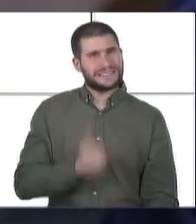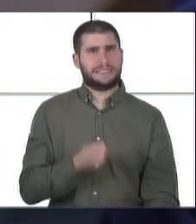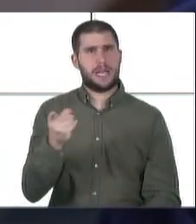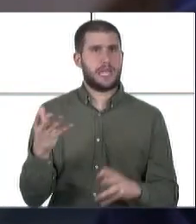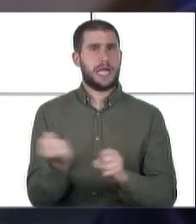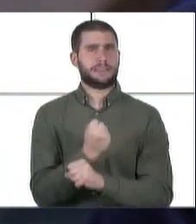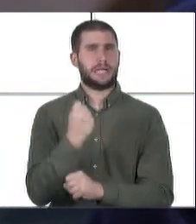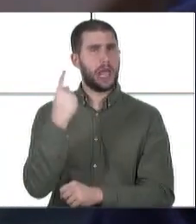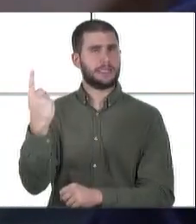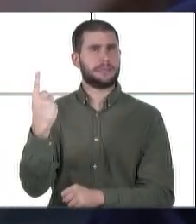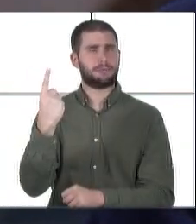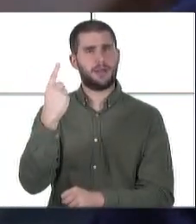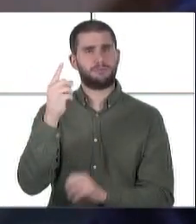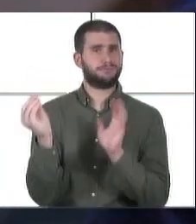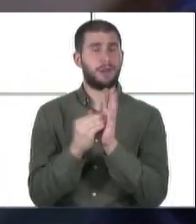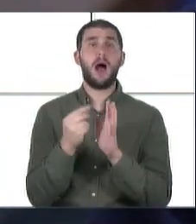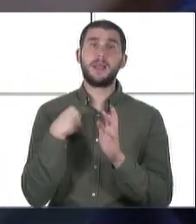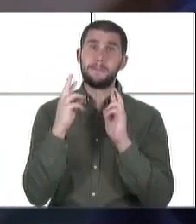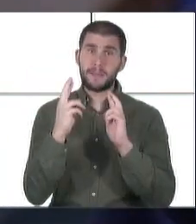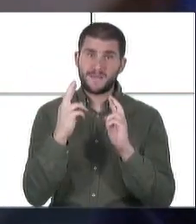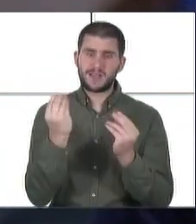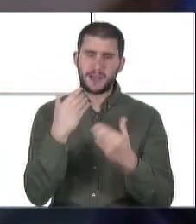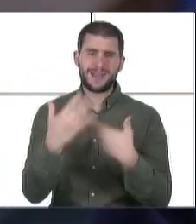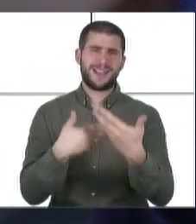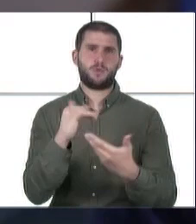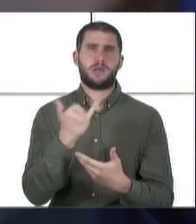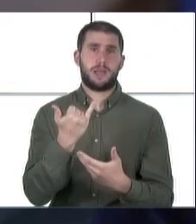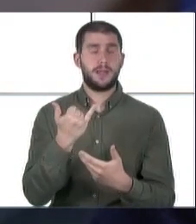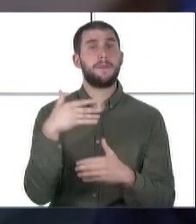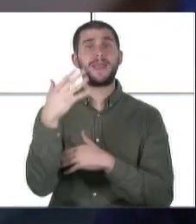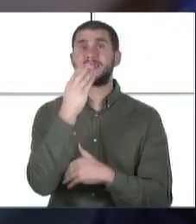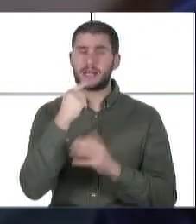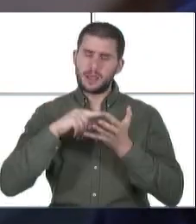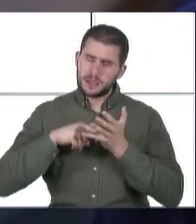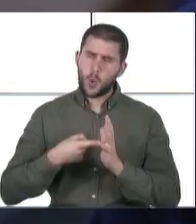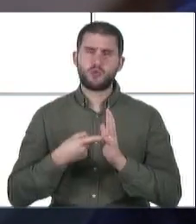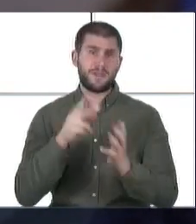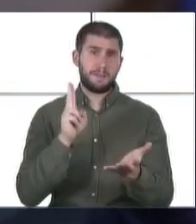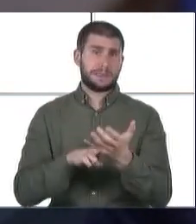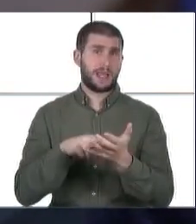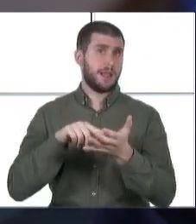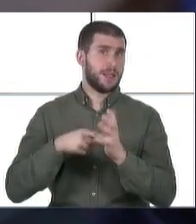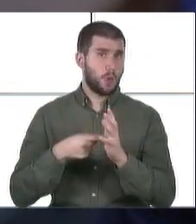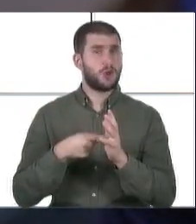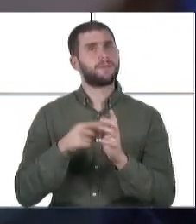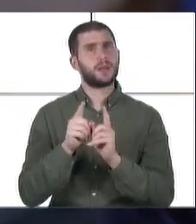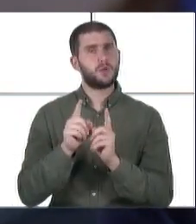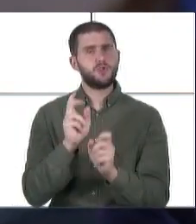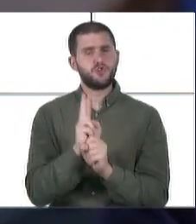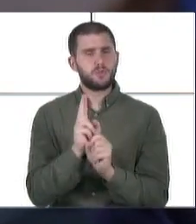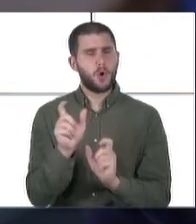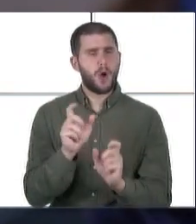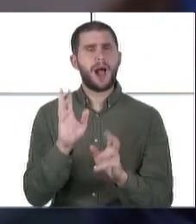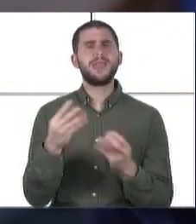הזה לעצמה. אני מקווה שהדברים האלה יתקדמו. מדינת ישראל נחושה, ובצדק היא נחושה, להגן על הנכסים